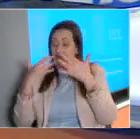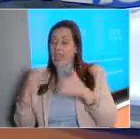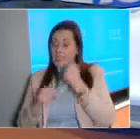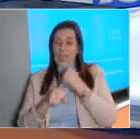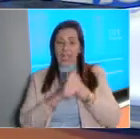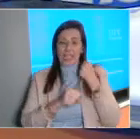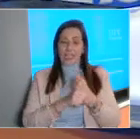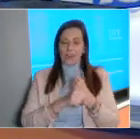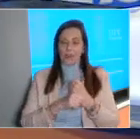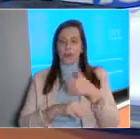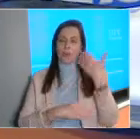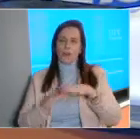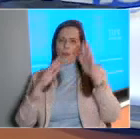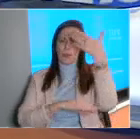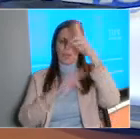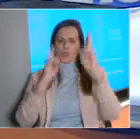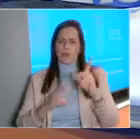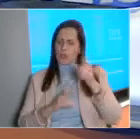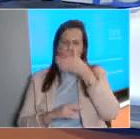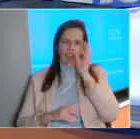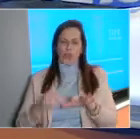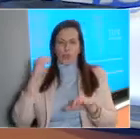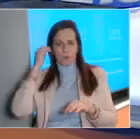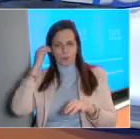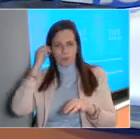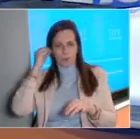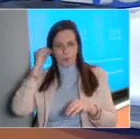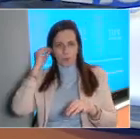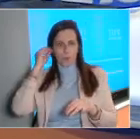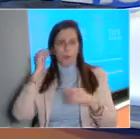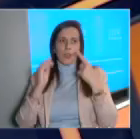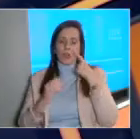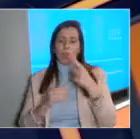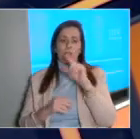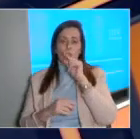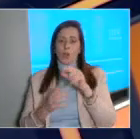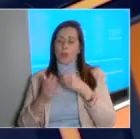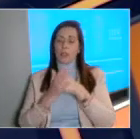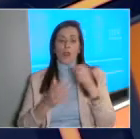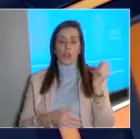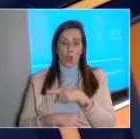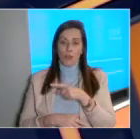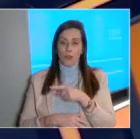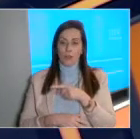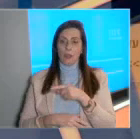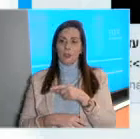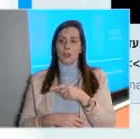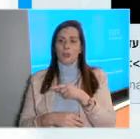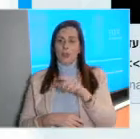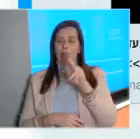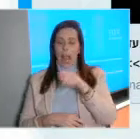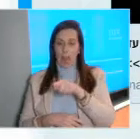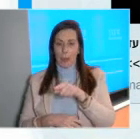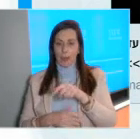וכו', המדינה משותקת. בסוף המדינה משותקת, והוא צריך ללכת הביתה. אנחנו רואים פה לדוגמה ציוץ מסוף השבוע, מסכם את זה